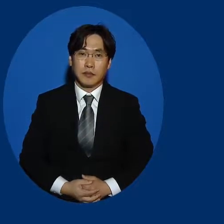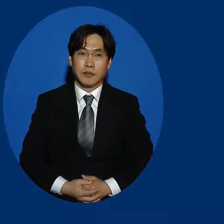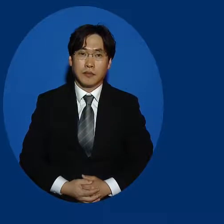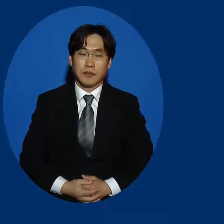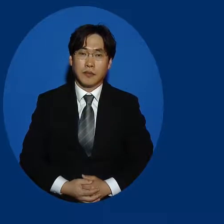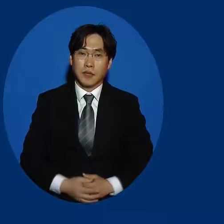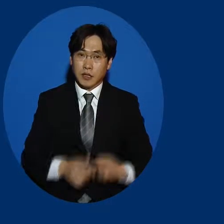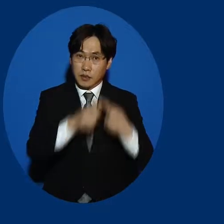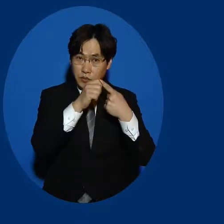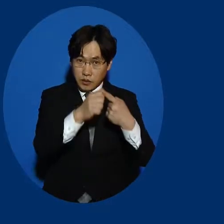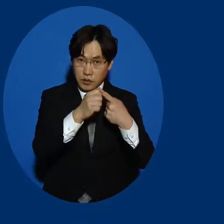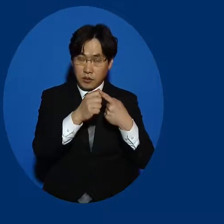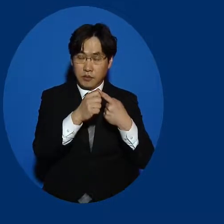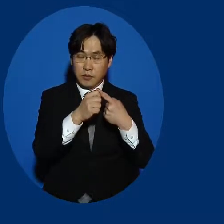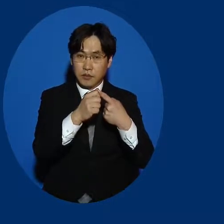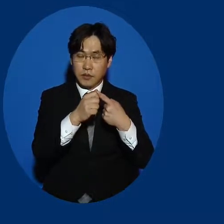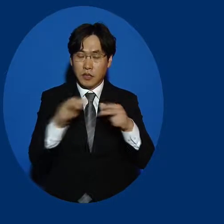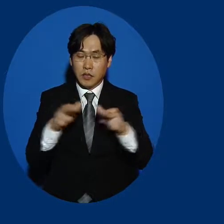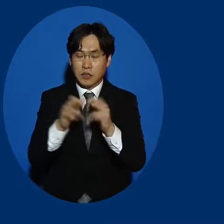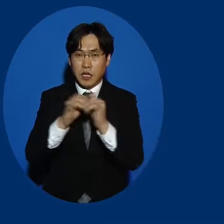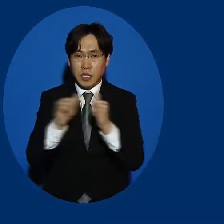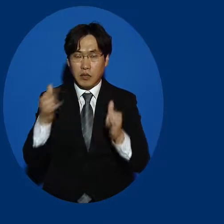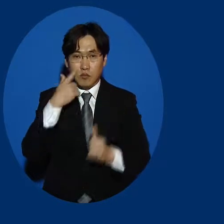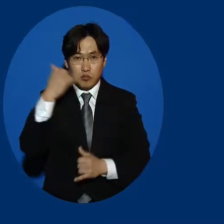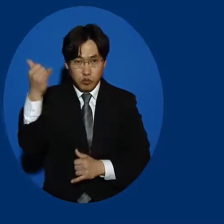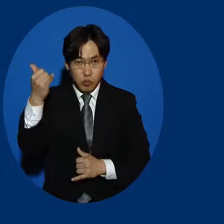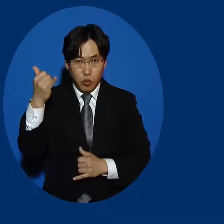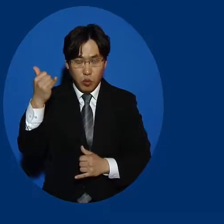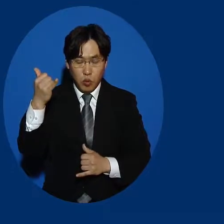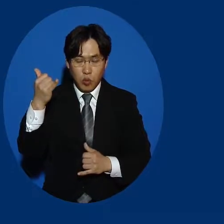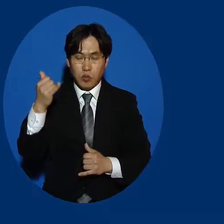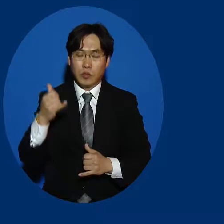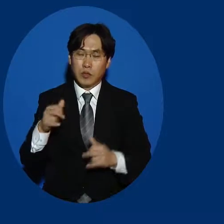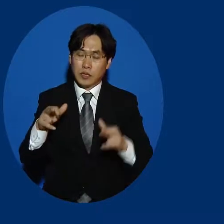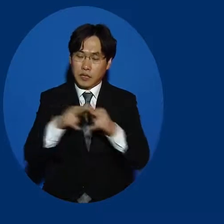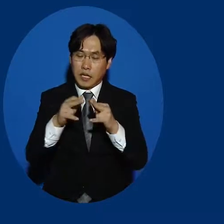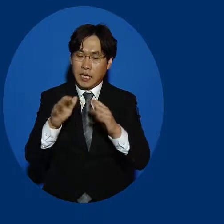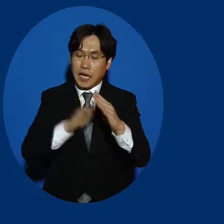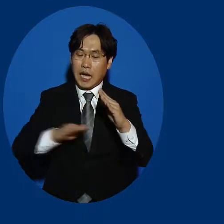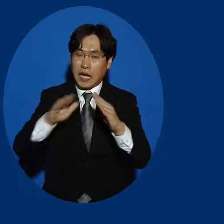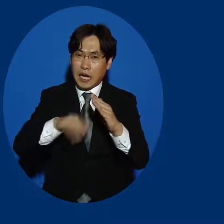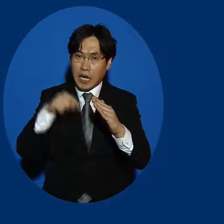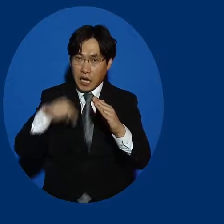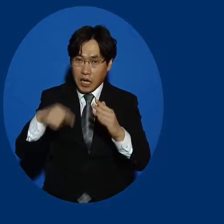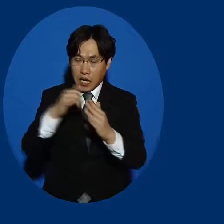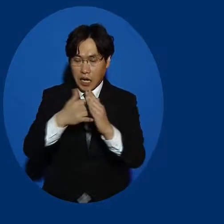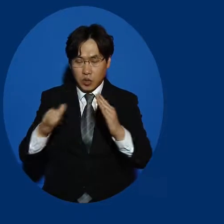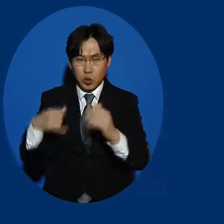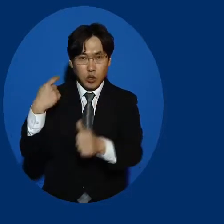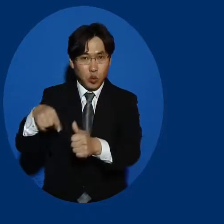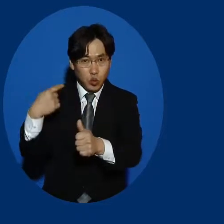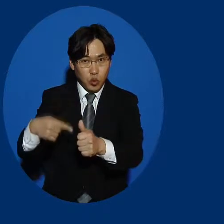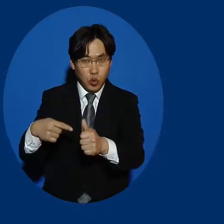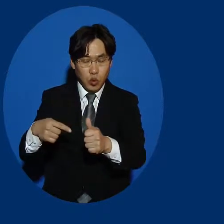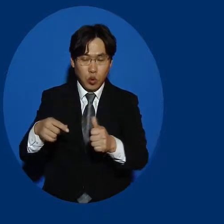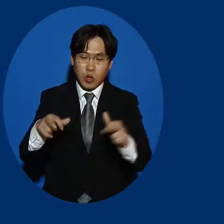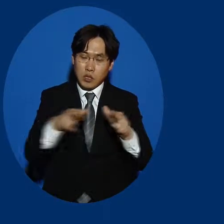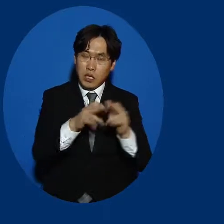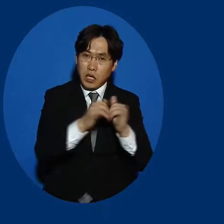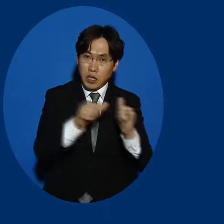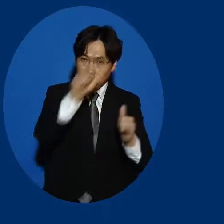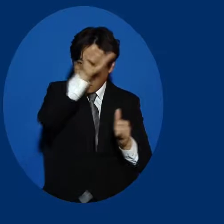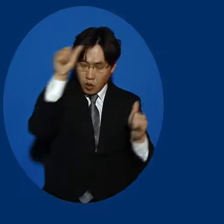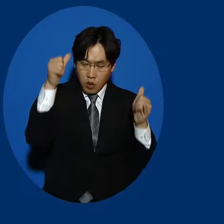그렇다면 첫째, 장애인 부모나 가족 등을 대상으로 하는 평생교육은 장애인